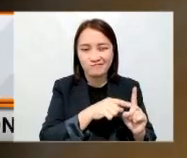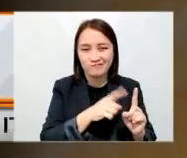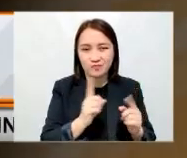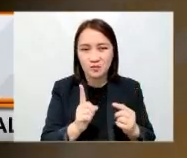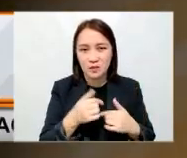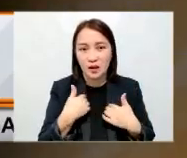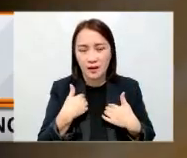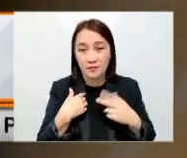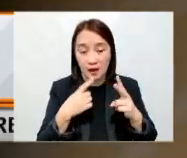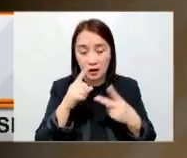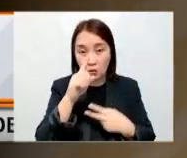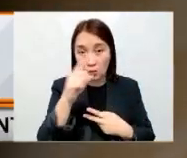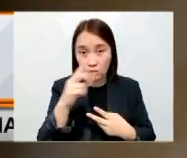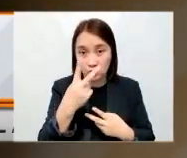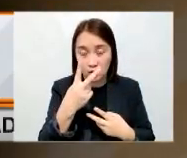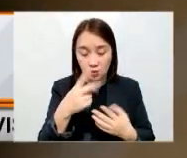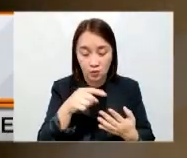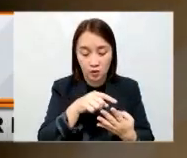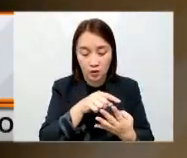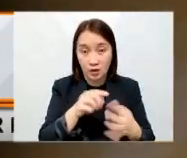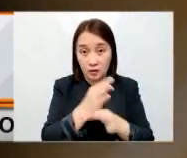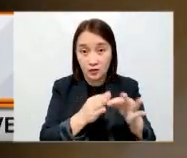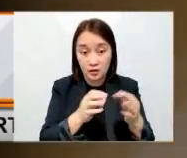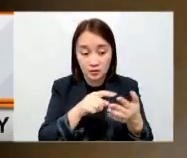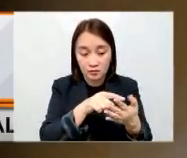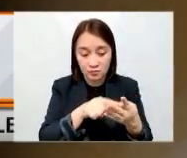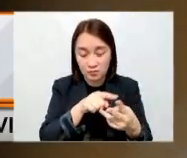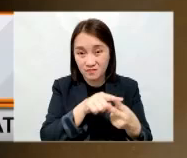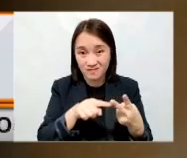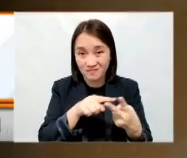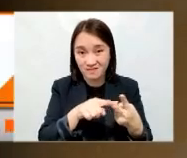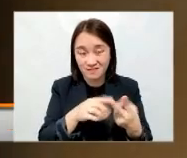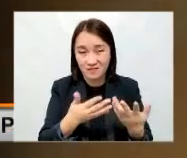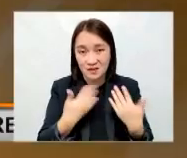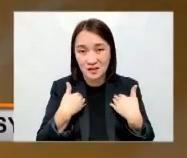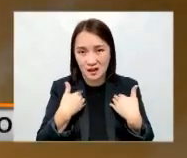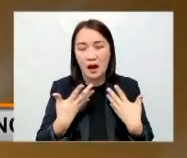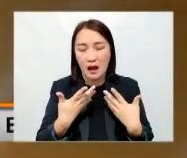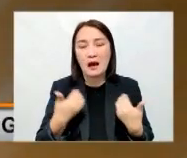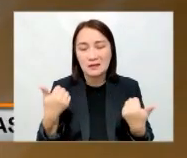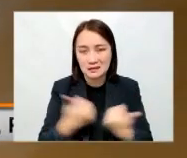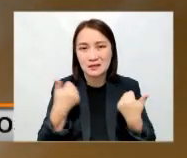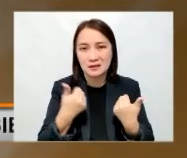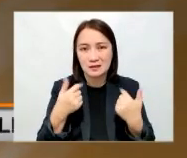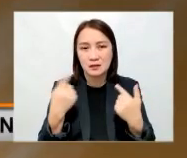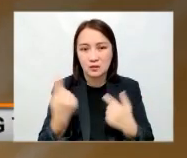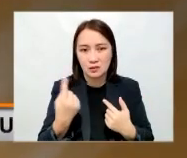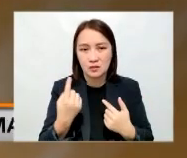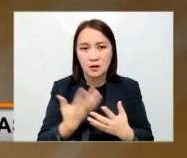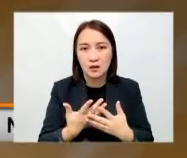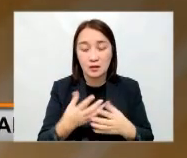Kasalukuyan siyang naka-hospital arrest. Sa panayam sa telepono, iginit niyang aksidente lang ang nangyari. pag nalilipot ko ng bala, tapos